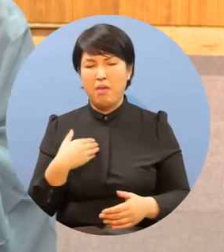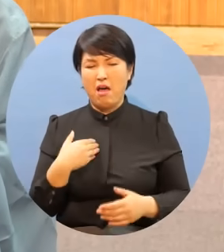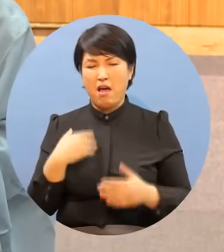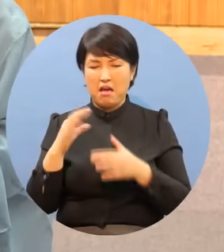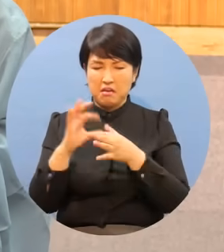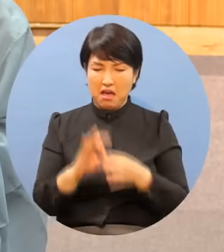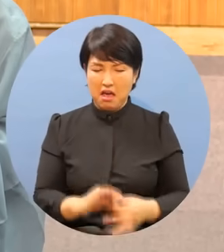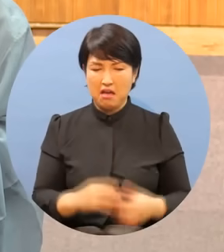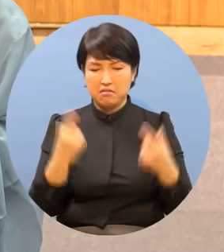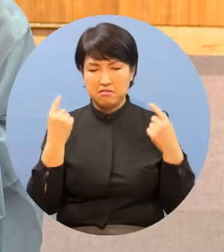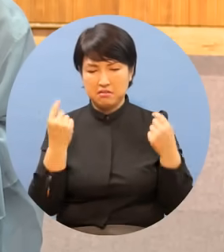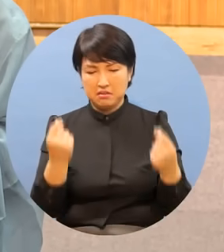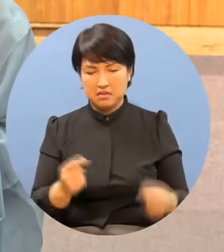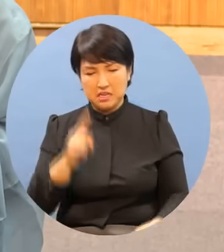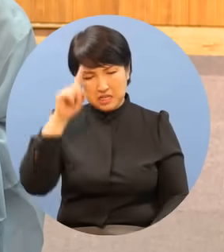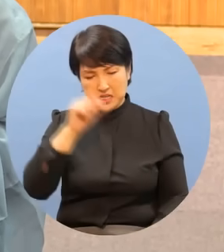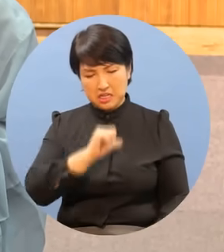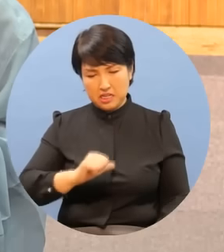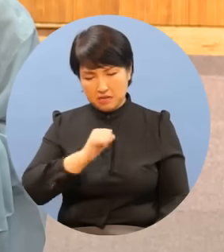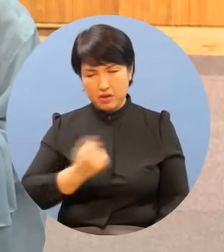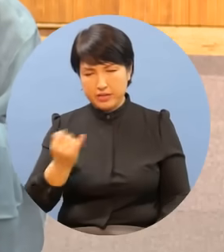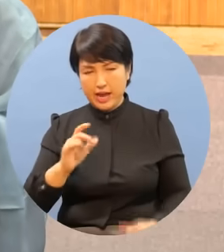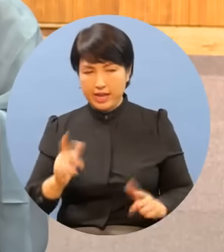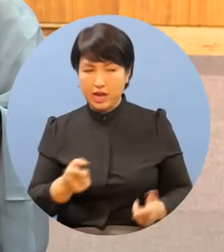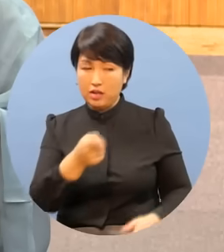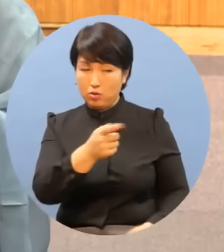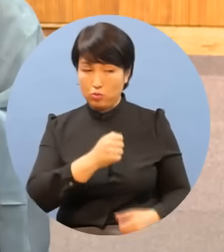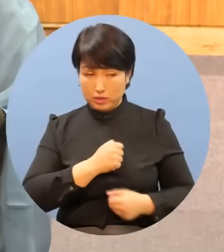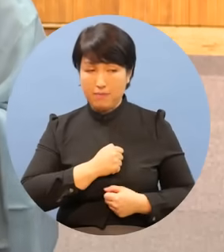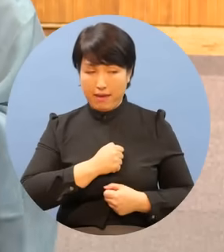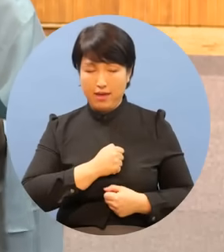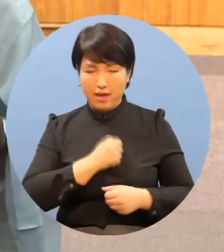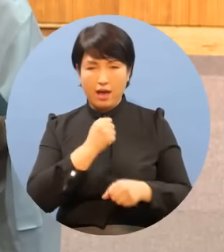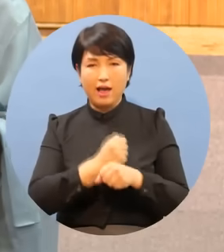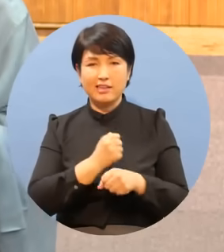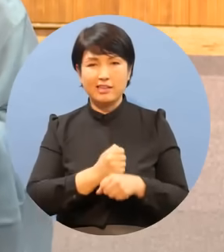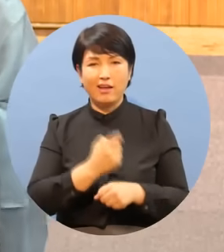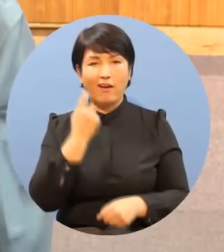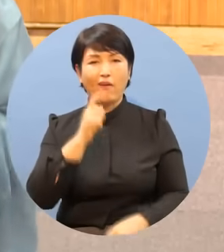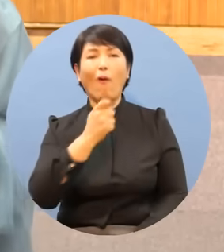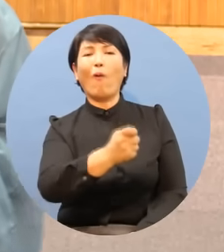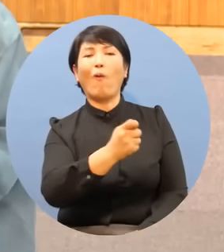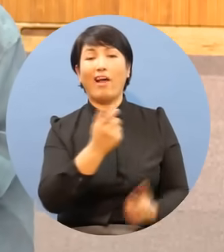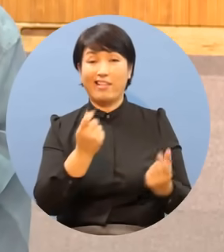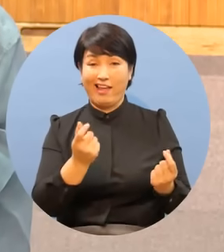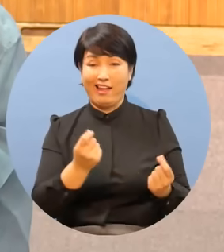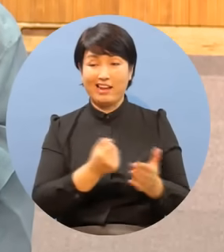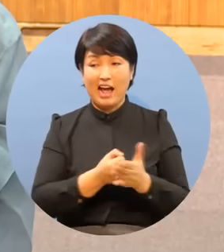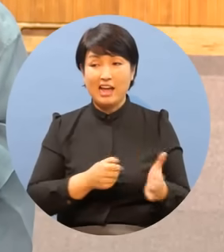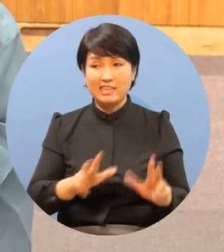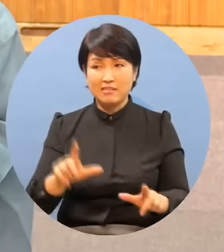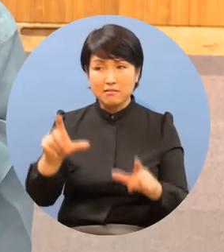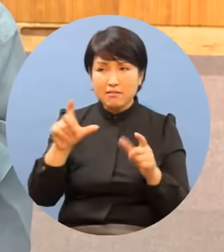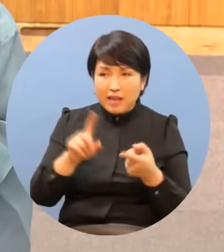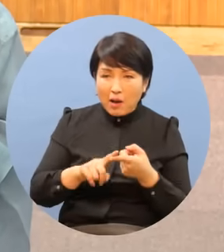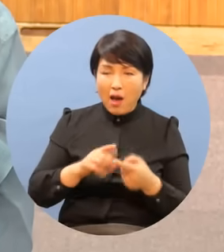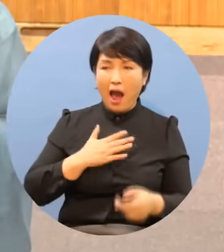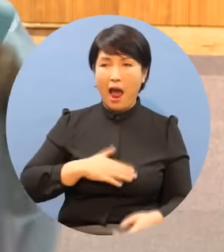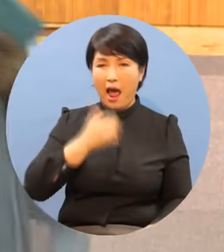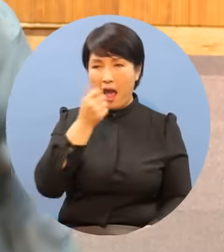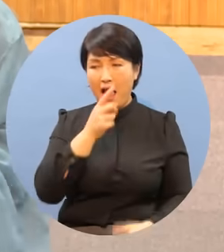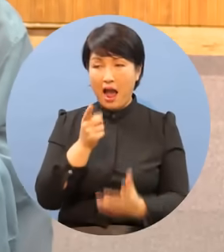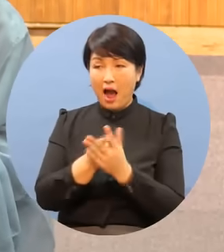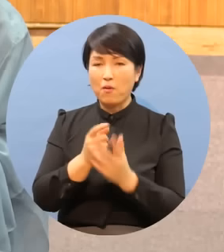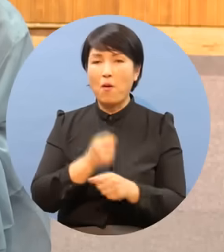내가 네 짜증이나 받고 살 여자 아니다. 조심 좀 해라. 이렇게 경고가 딱 올 때 빨리 알아듣고 알았습니다. 여보